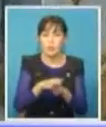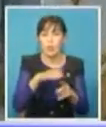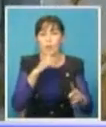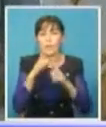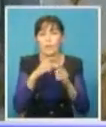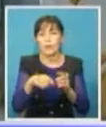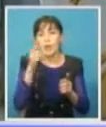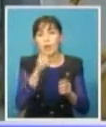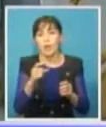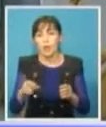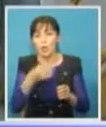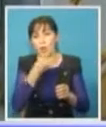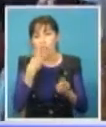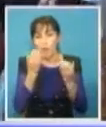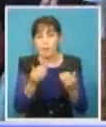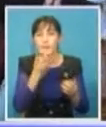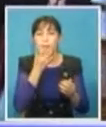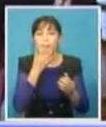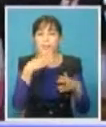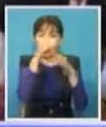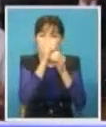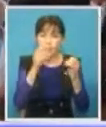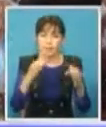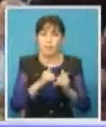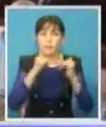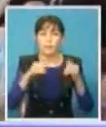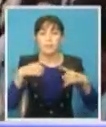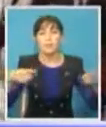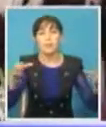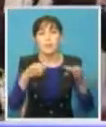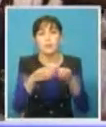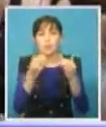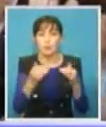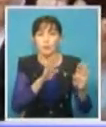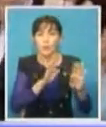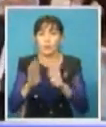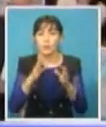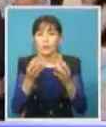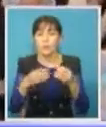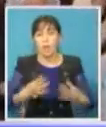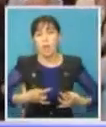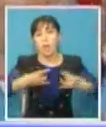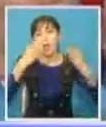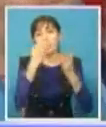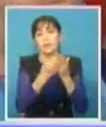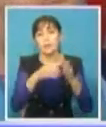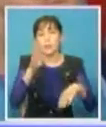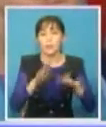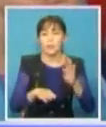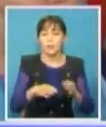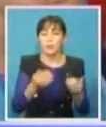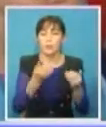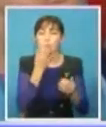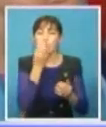форум халықтың көңілінен шықты. Тіл мәдениетін асқақтатып жүрген бірнеше делегат бүгінгі көрмеге және концертке жоғары баға берді.